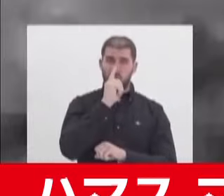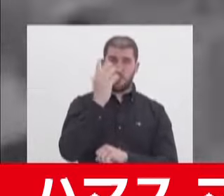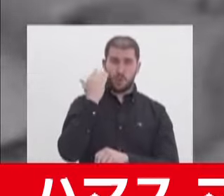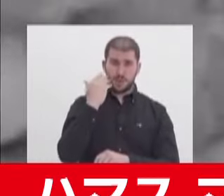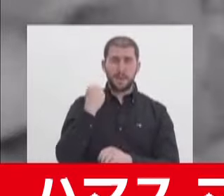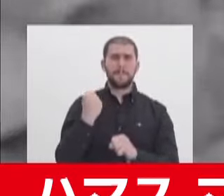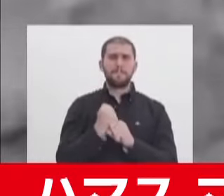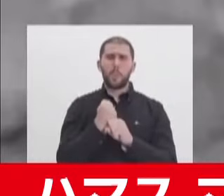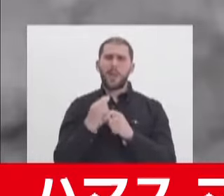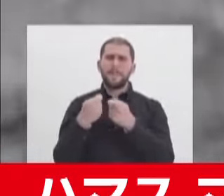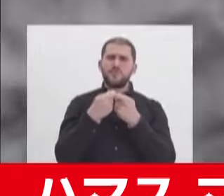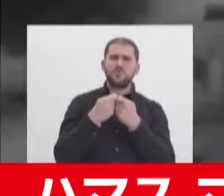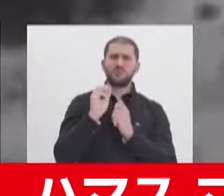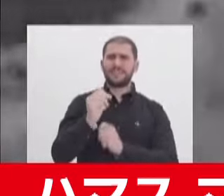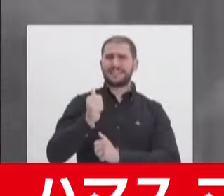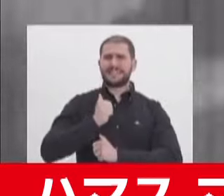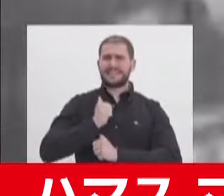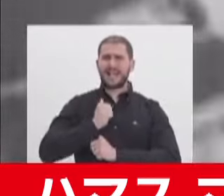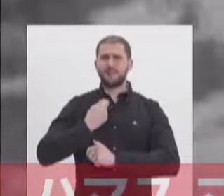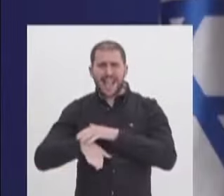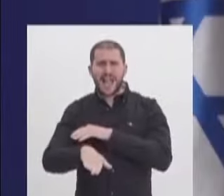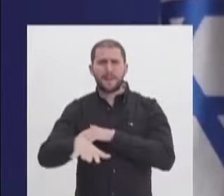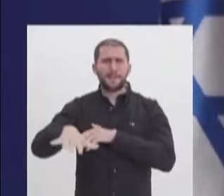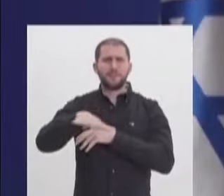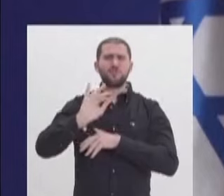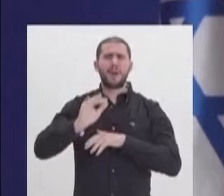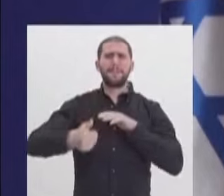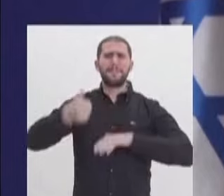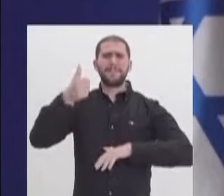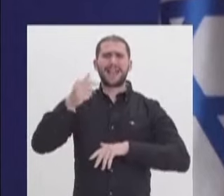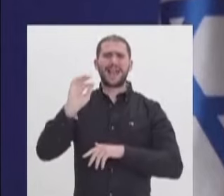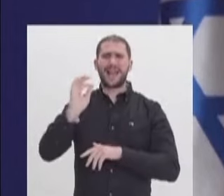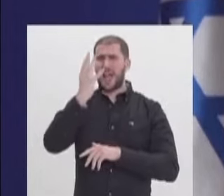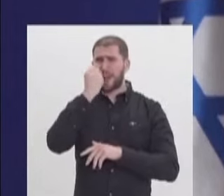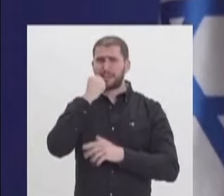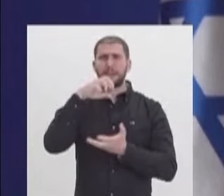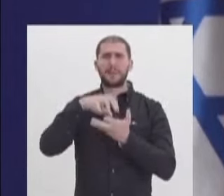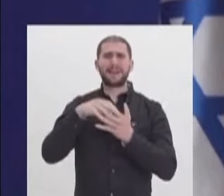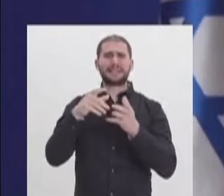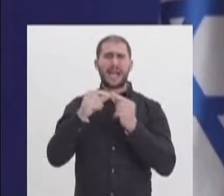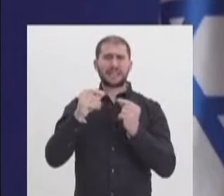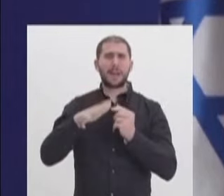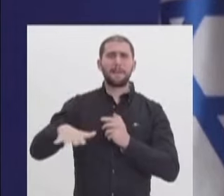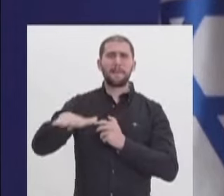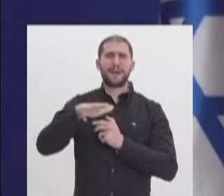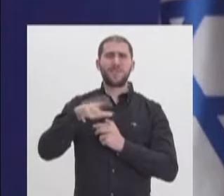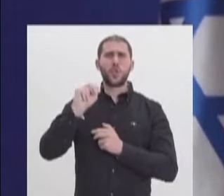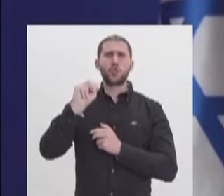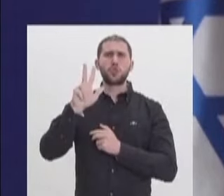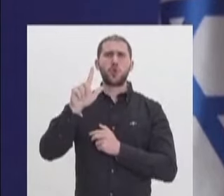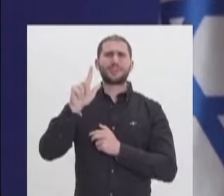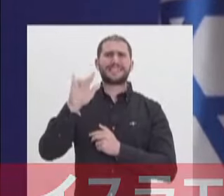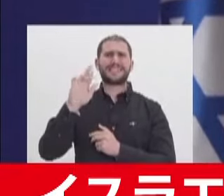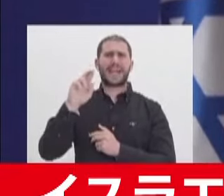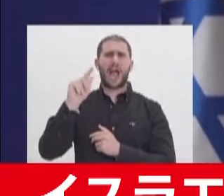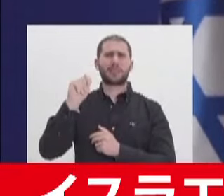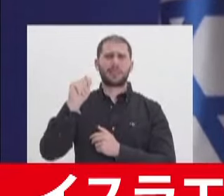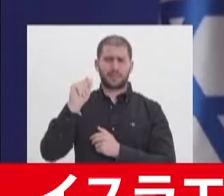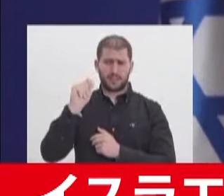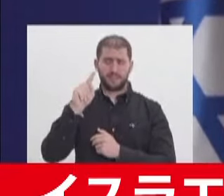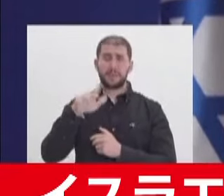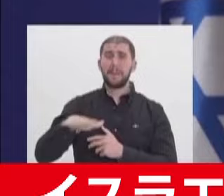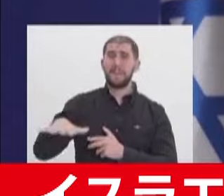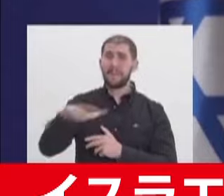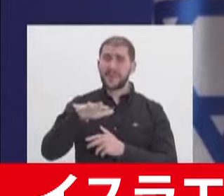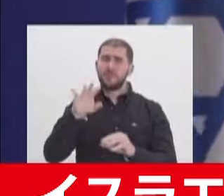来の幹部になるということですイスラエル軍の報道官はガザ中部イとで